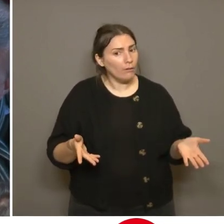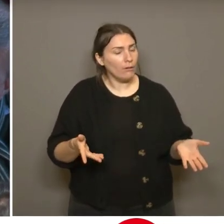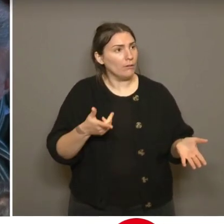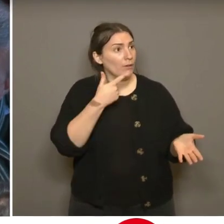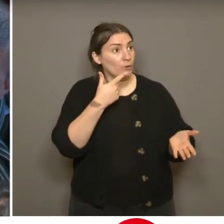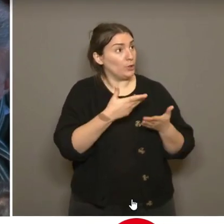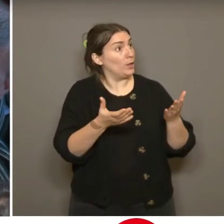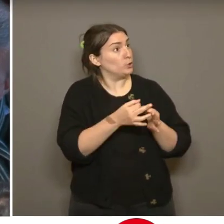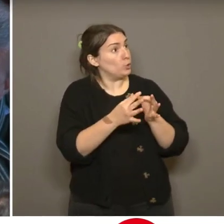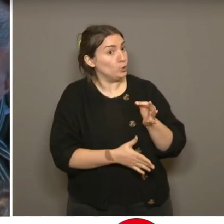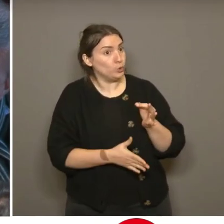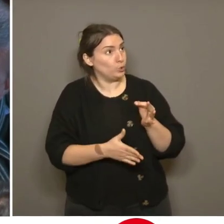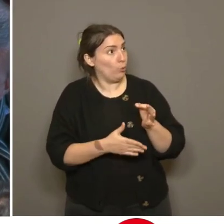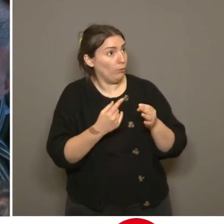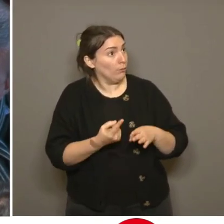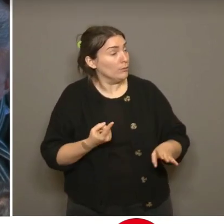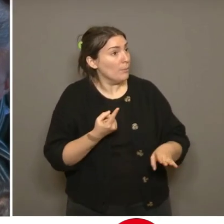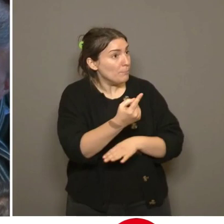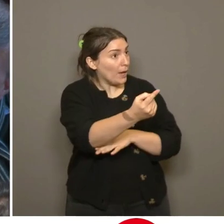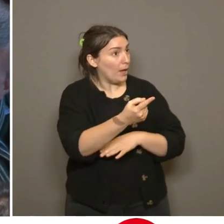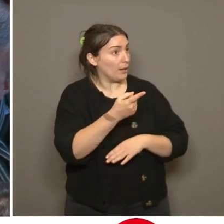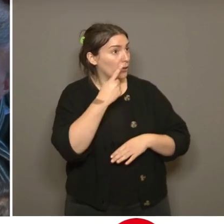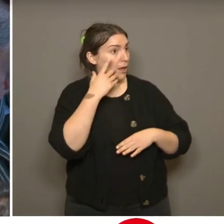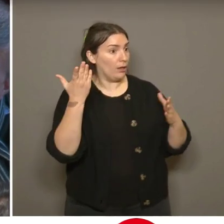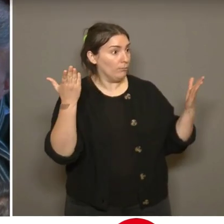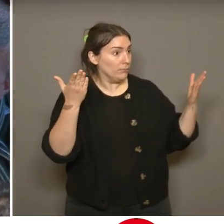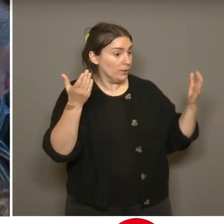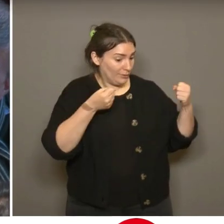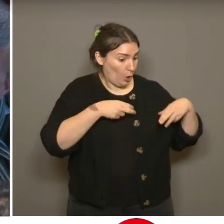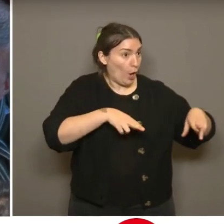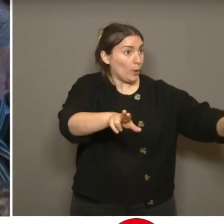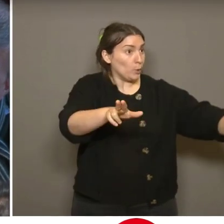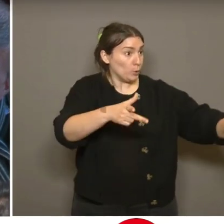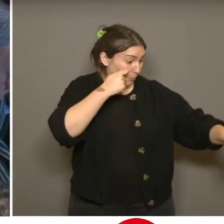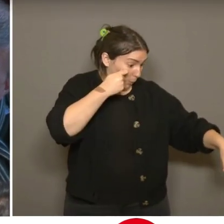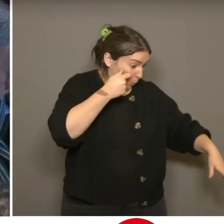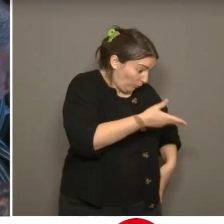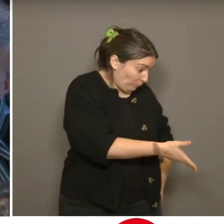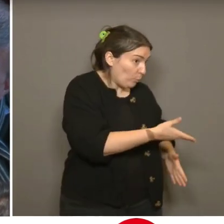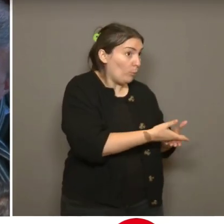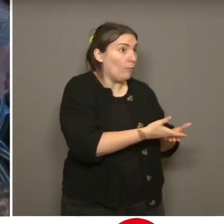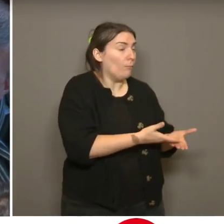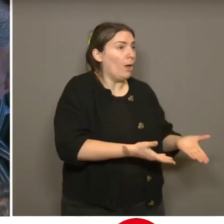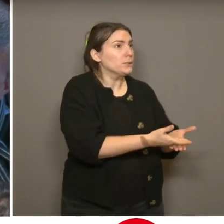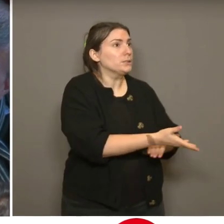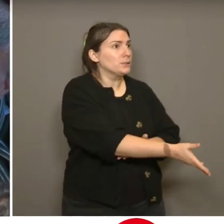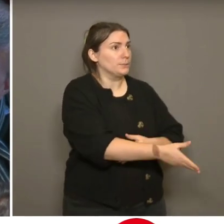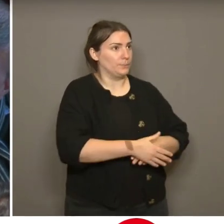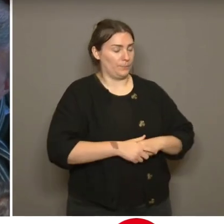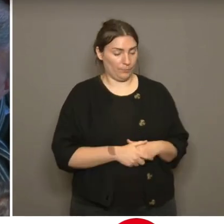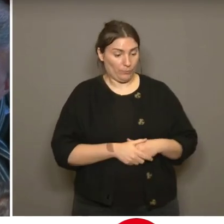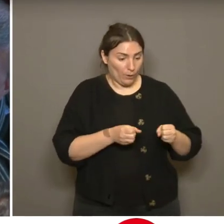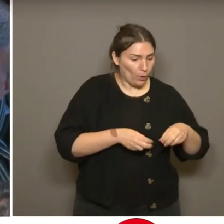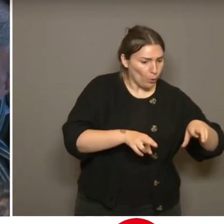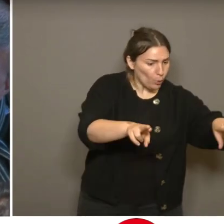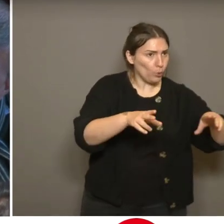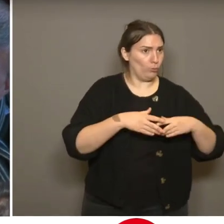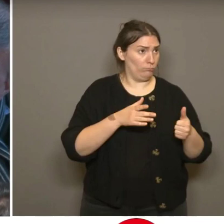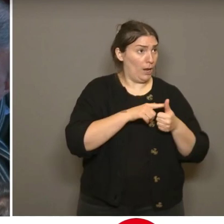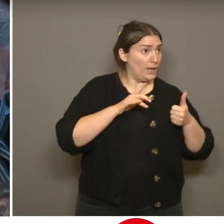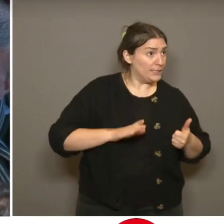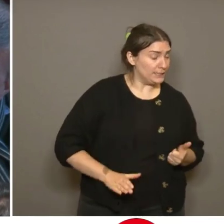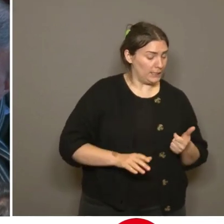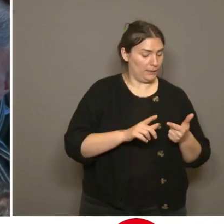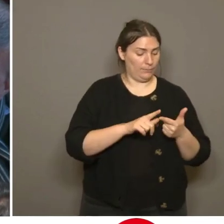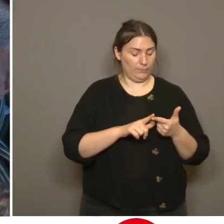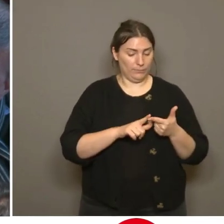aux drames qui se jouent sous leurs fenêtres. Dans ce quartier de notre ville, qui abrite un lycée, une école primaire et 2 collèges,